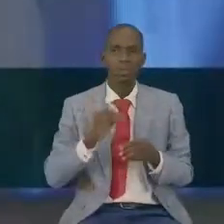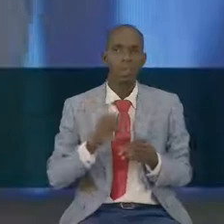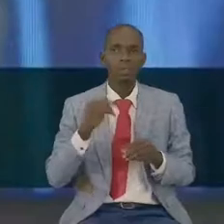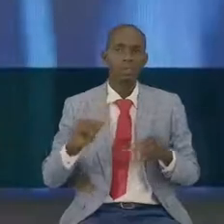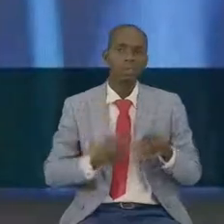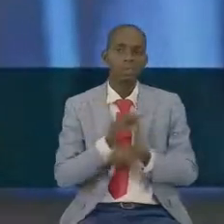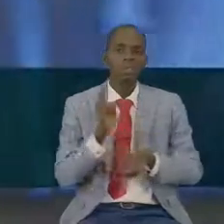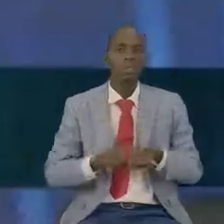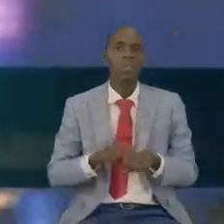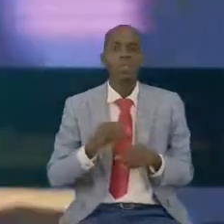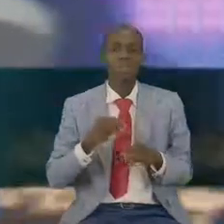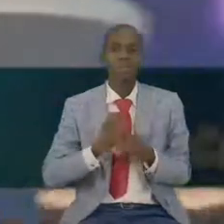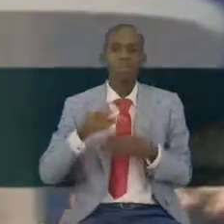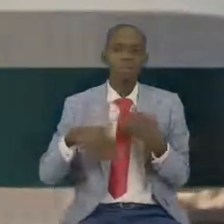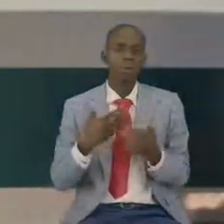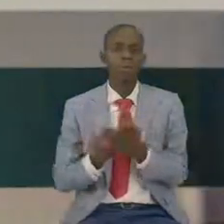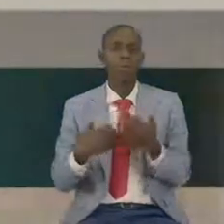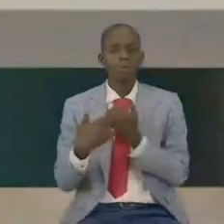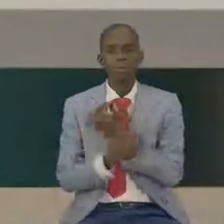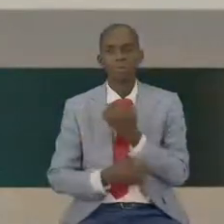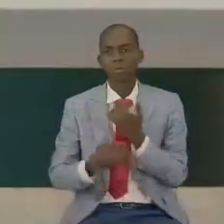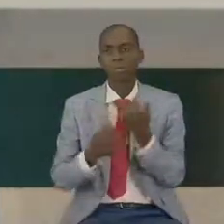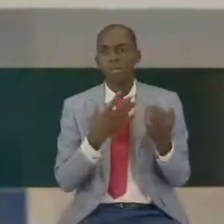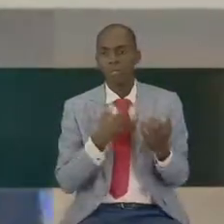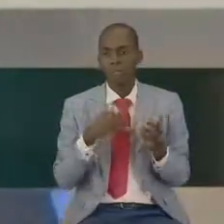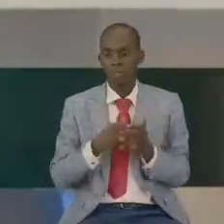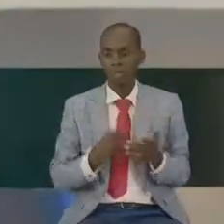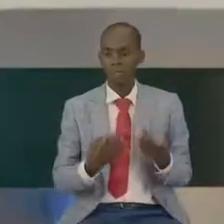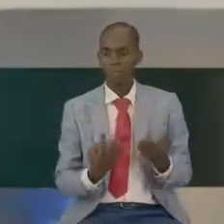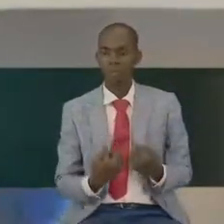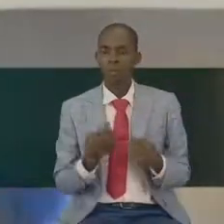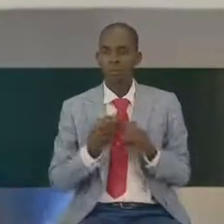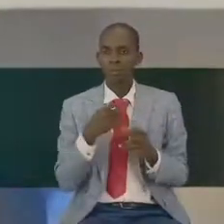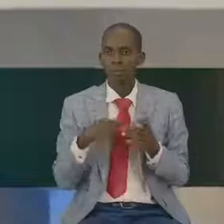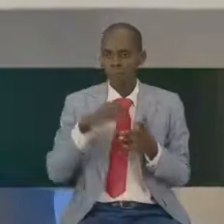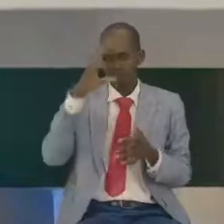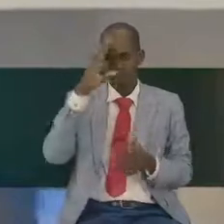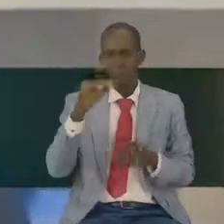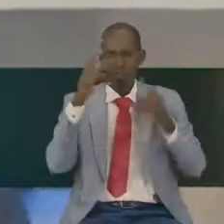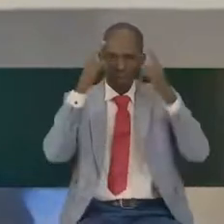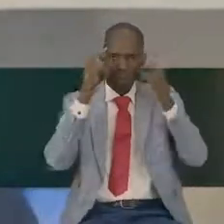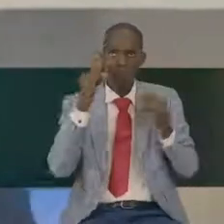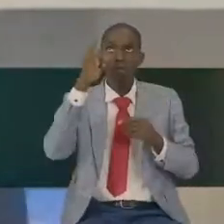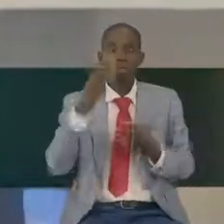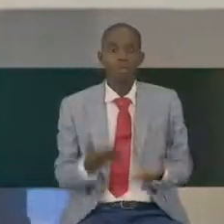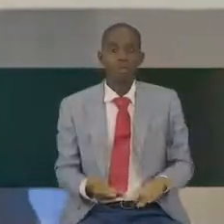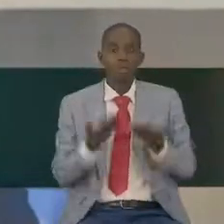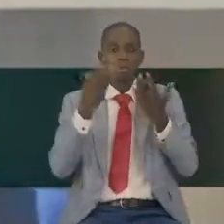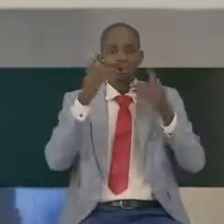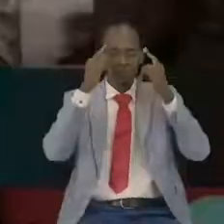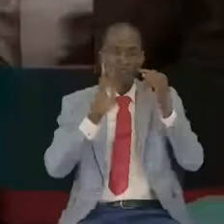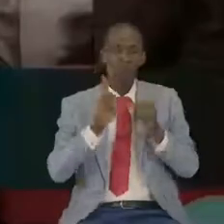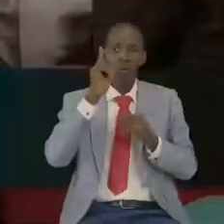les comités des nations. Et cela est venu de cet homme, et le Seigneur l'a suscité. Le Seigneur va te